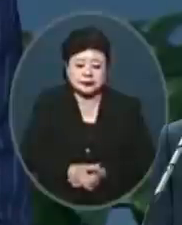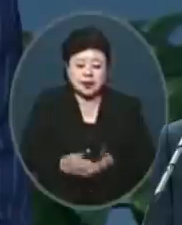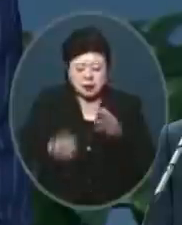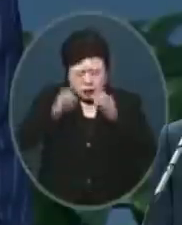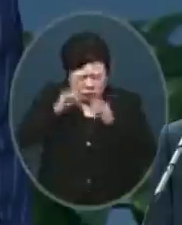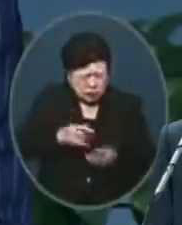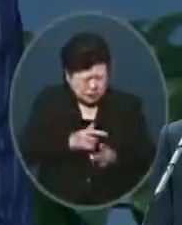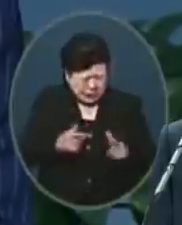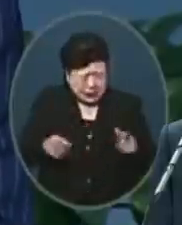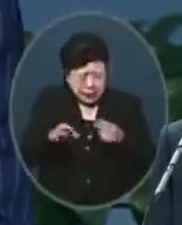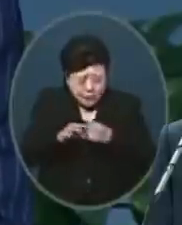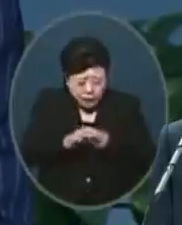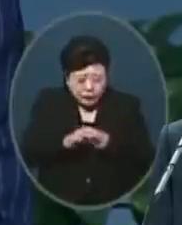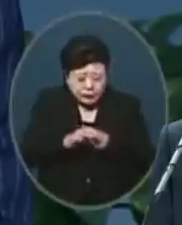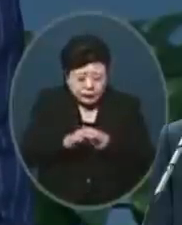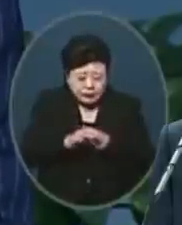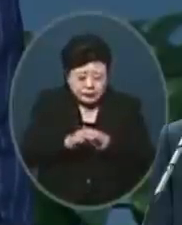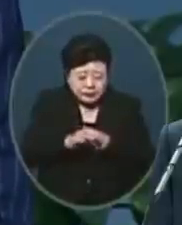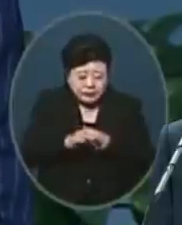불이 떨어지지 아니하면